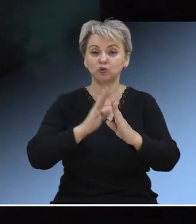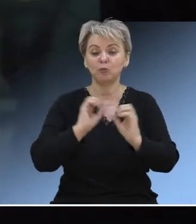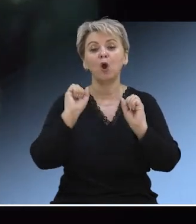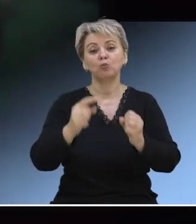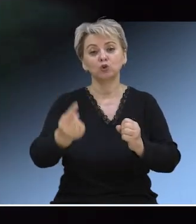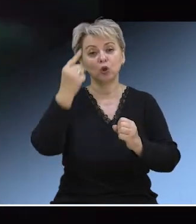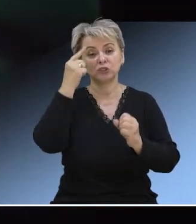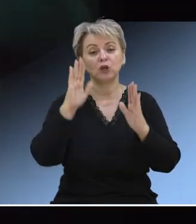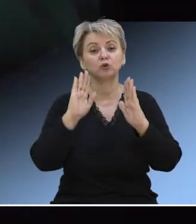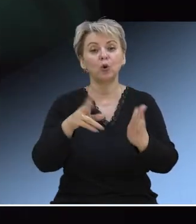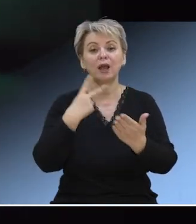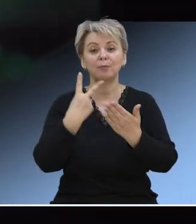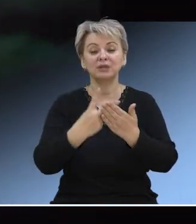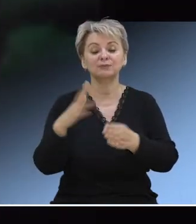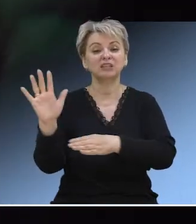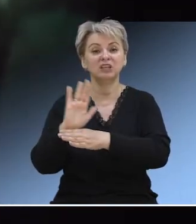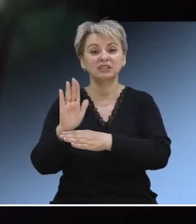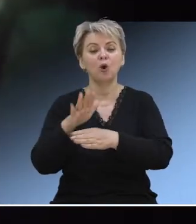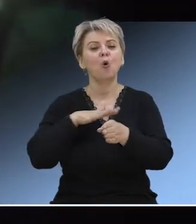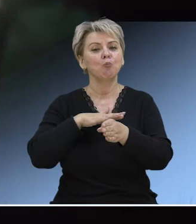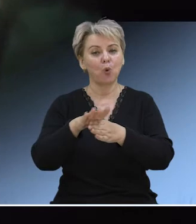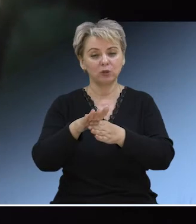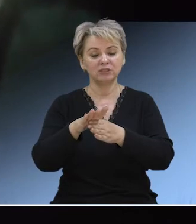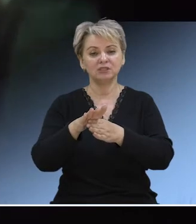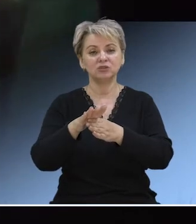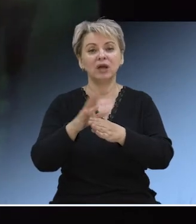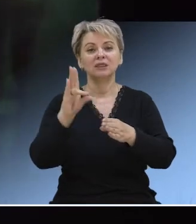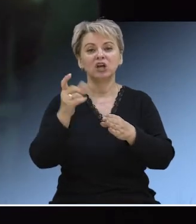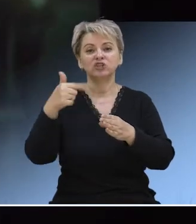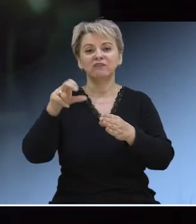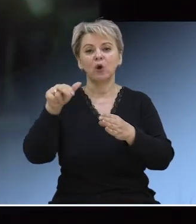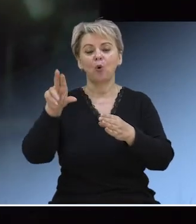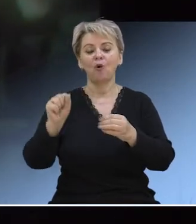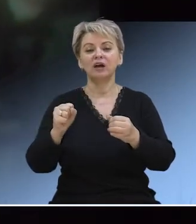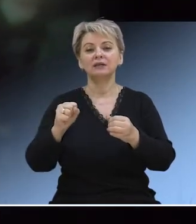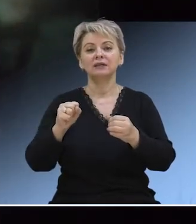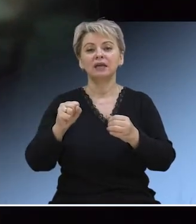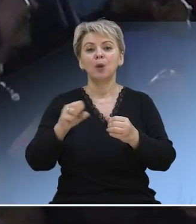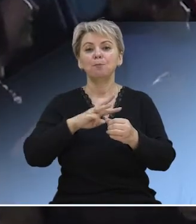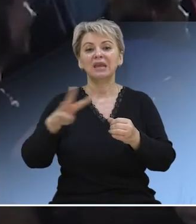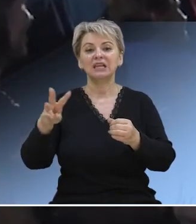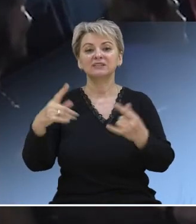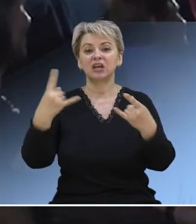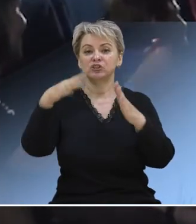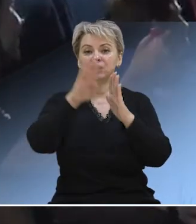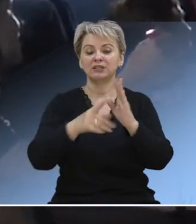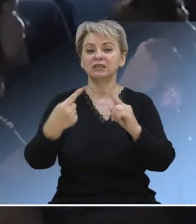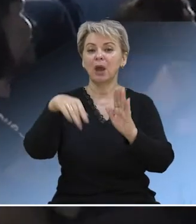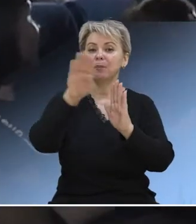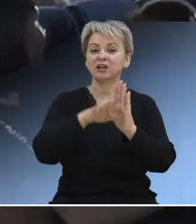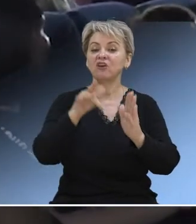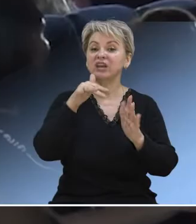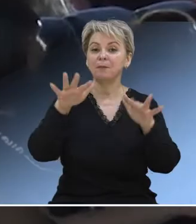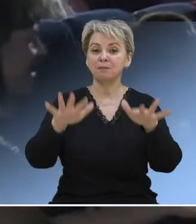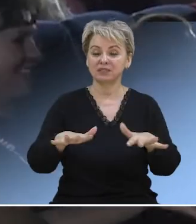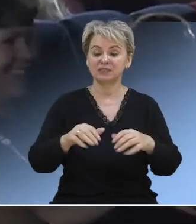его судьба, можно узнать, только посмотрев фильм полностью. Надежда Шевякова, Виталий Платонов, Миллеровский телеканал,